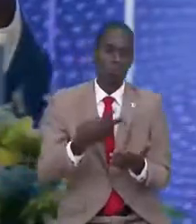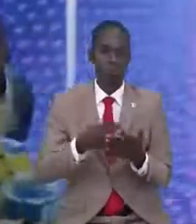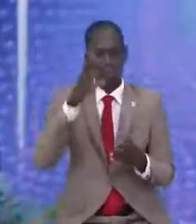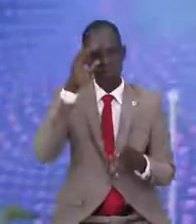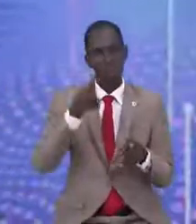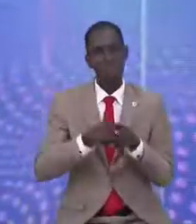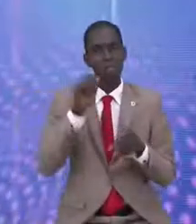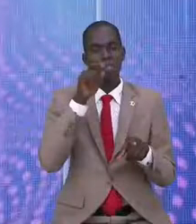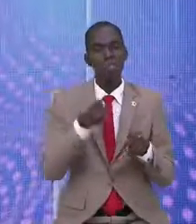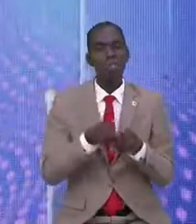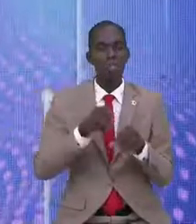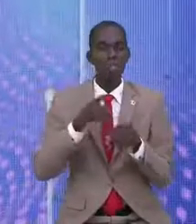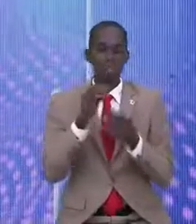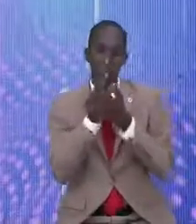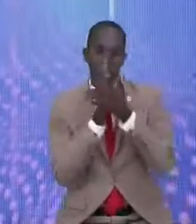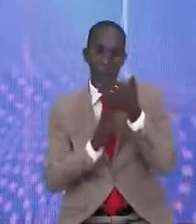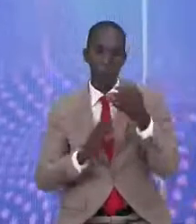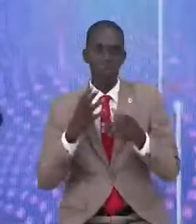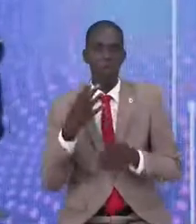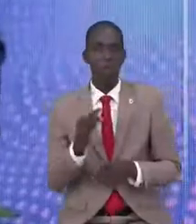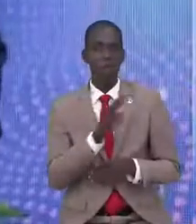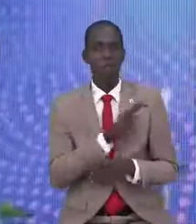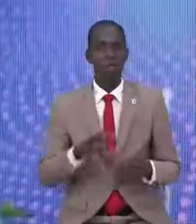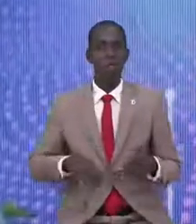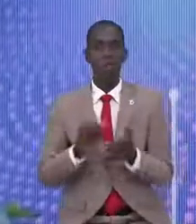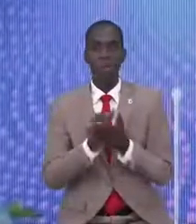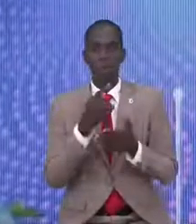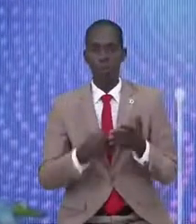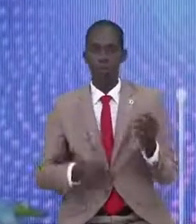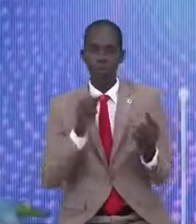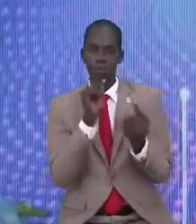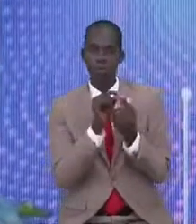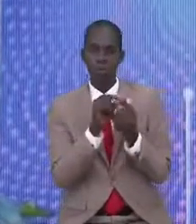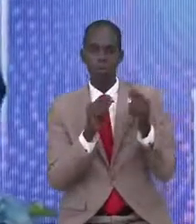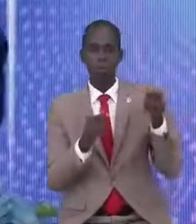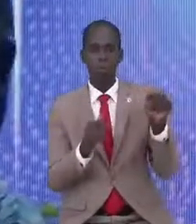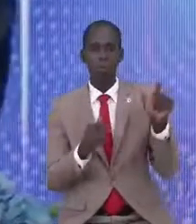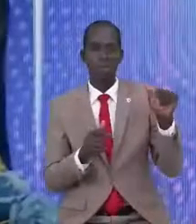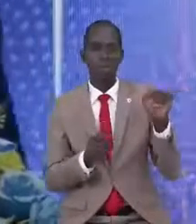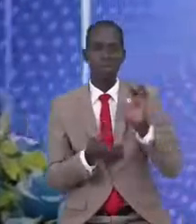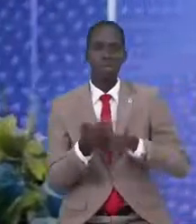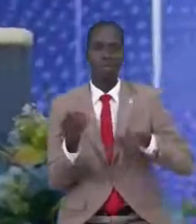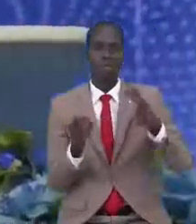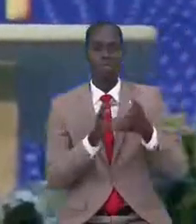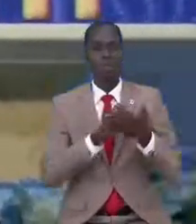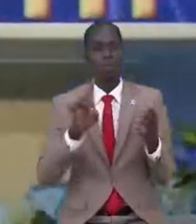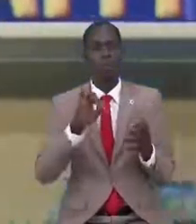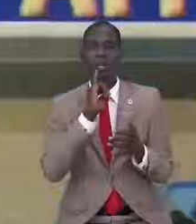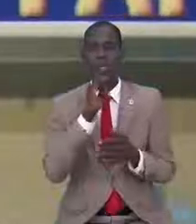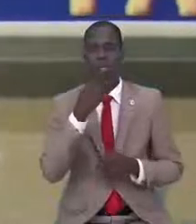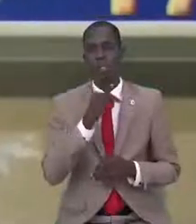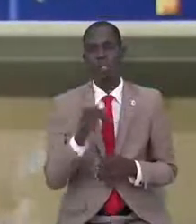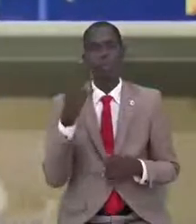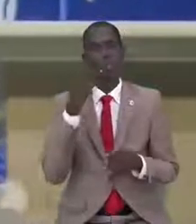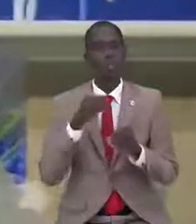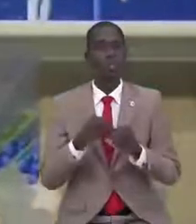la douceur de Christ. C'est exactement ce que Galates 6, verset 1 dit.